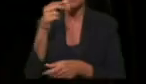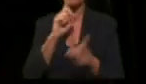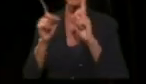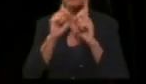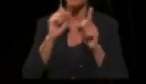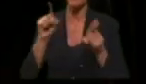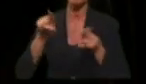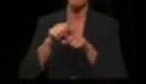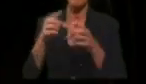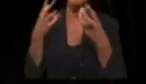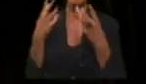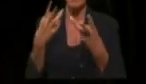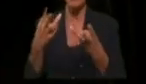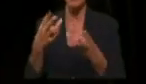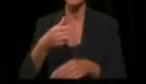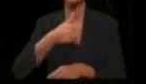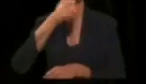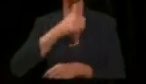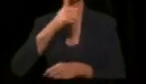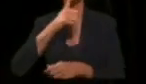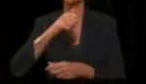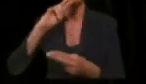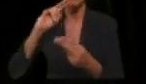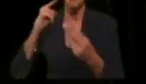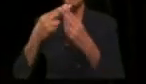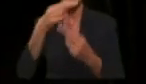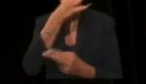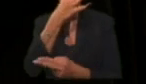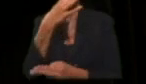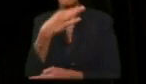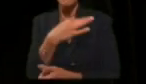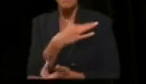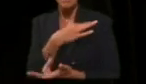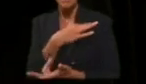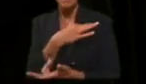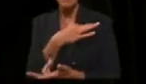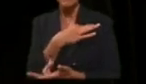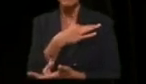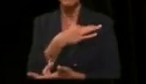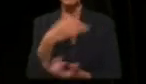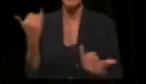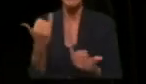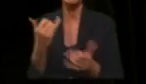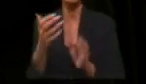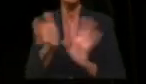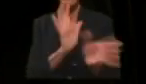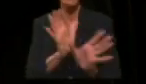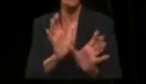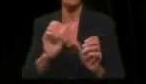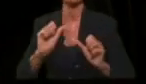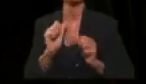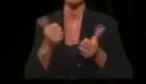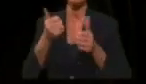sobie odpowiedzieć na pytanie, rozmawiając z naszymi prelegentami, ekspertami, jakie są sposoby na to, żeby